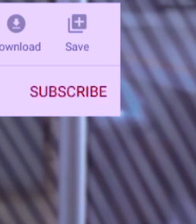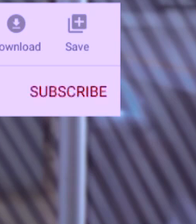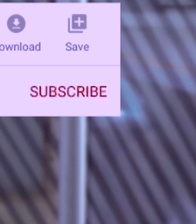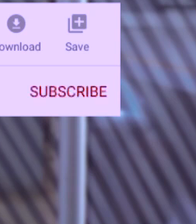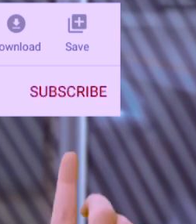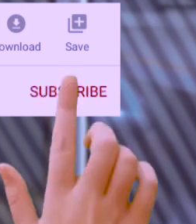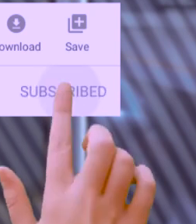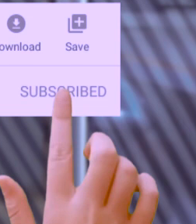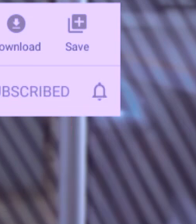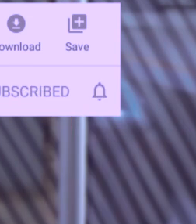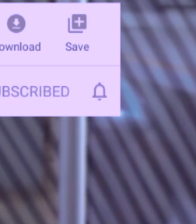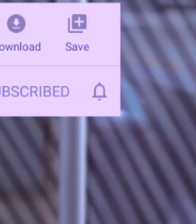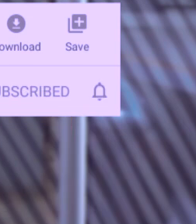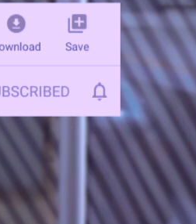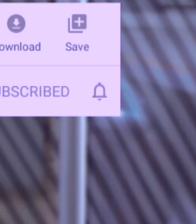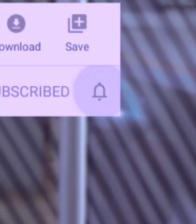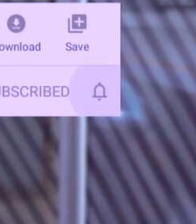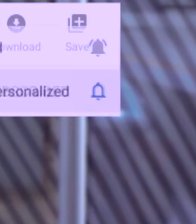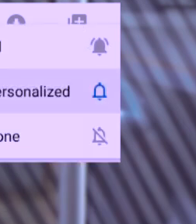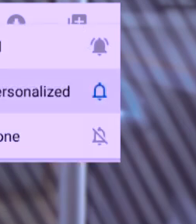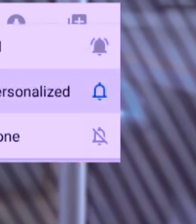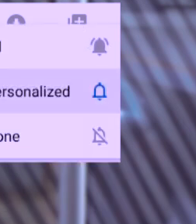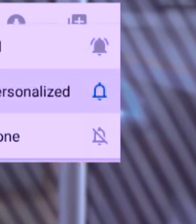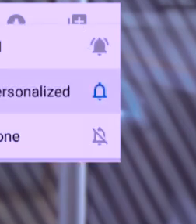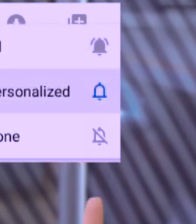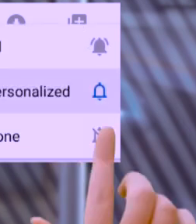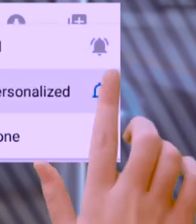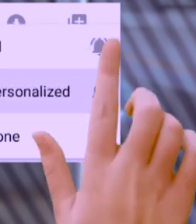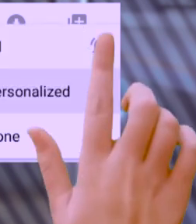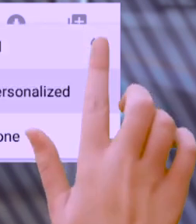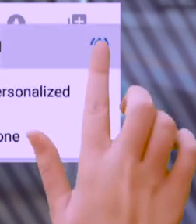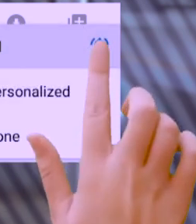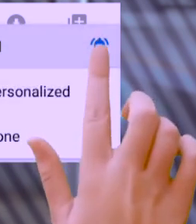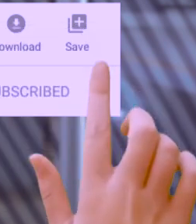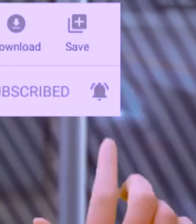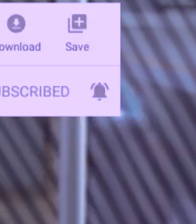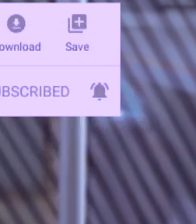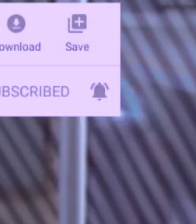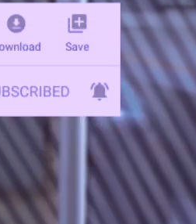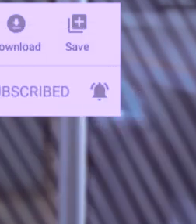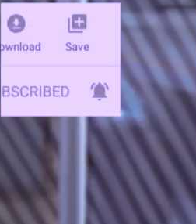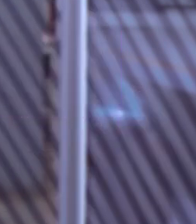sugestaun ruma subscribe no hanehan butang notifikasaun atunu ne labele lako informasaun fon husiami.